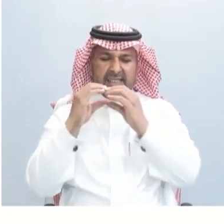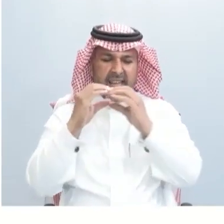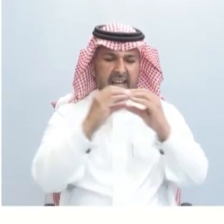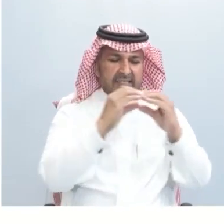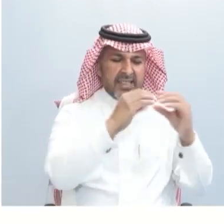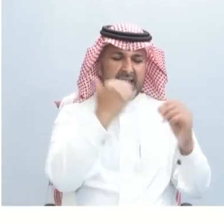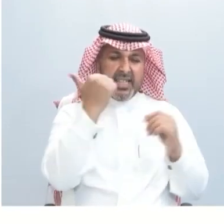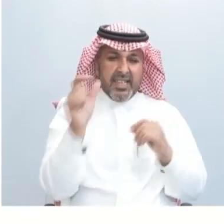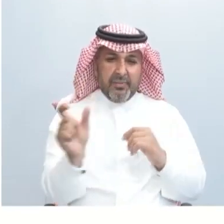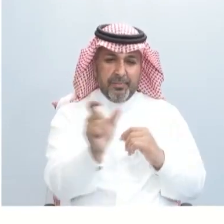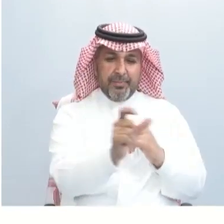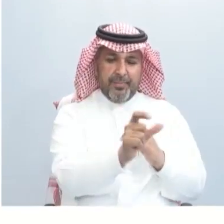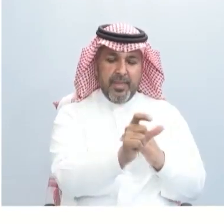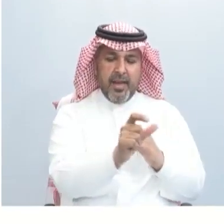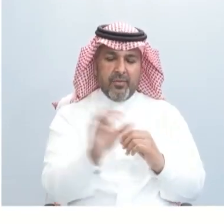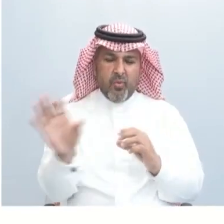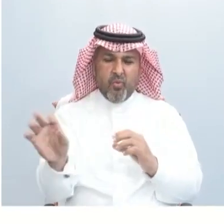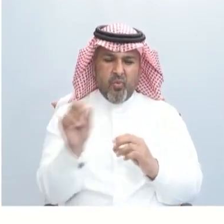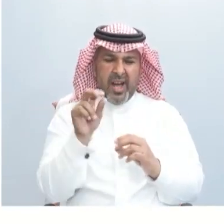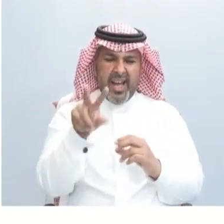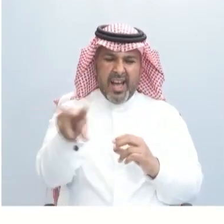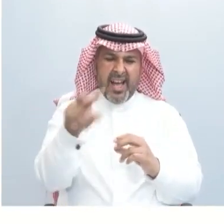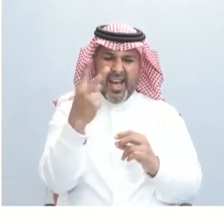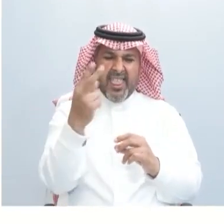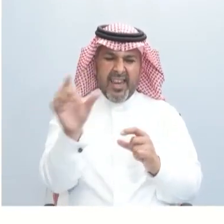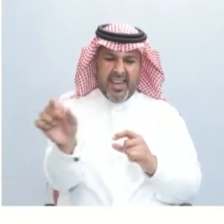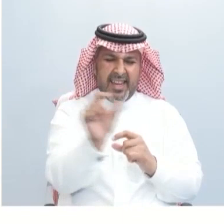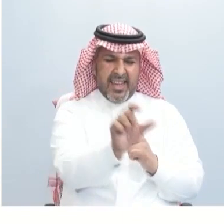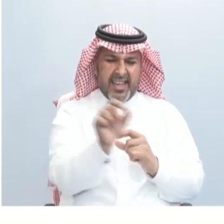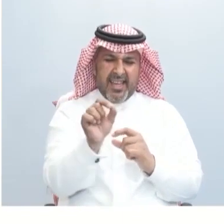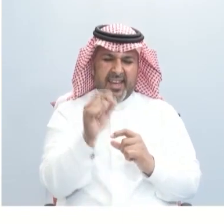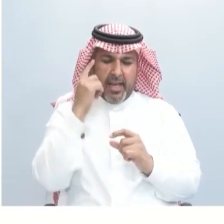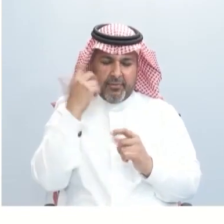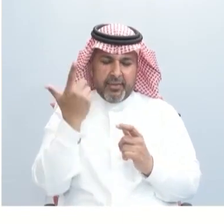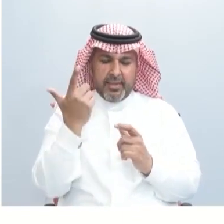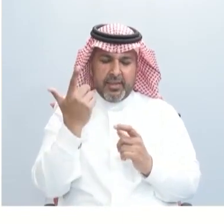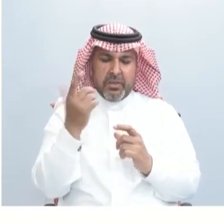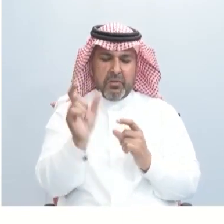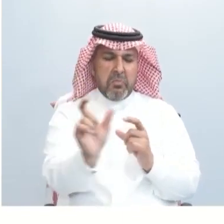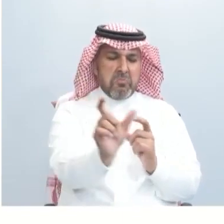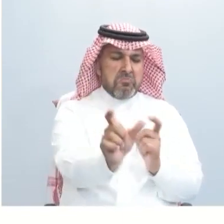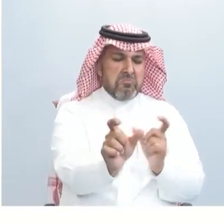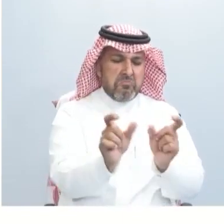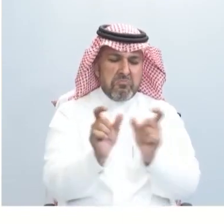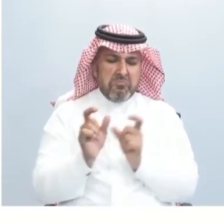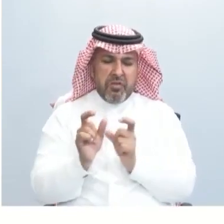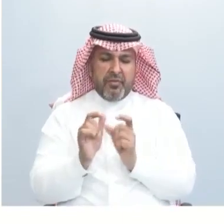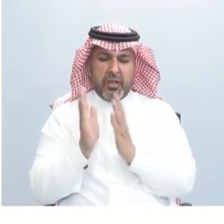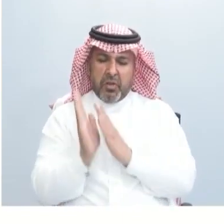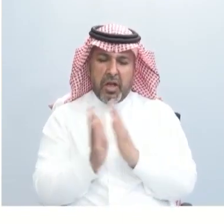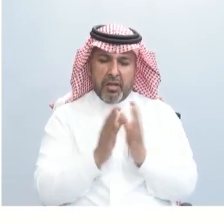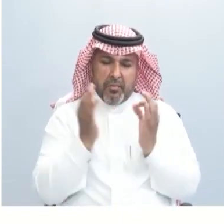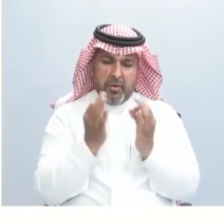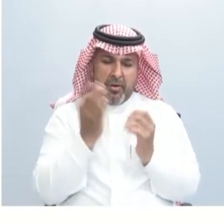مثنى مثنى في كل مره لو اخذت مثنى مثنى في كل مره كم عدد المجموعات اللي بتتكون